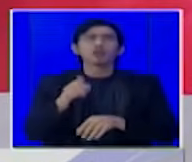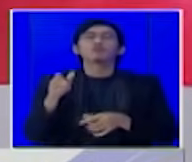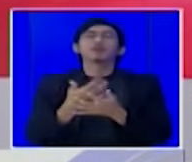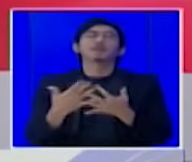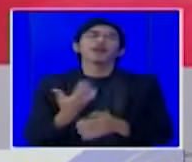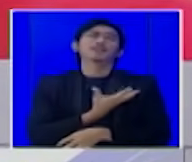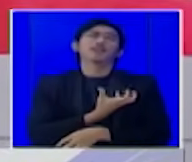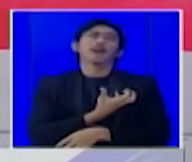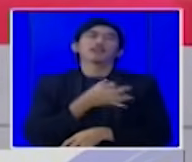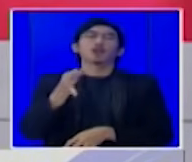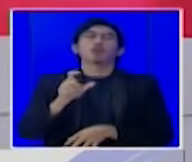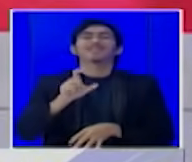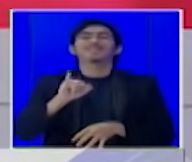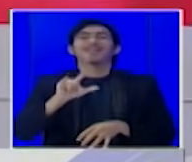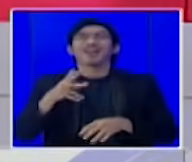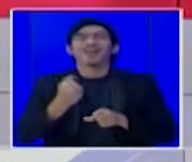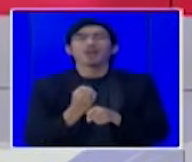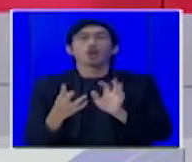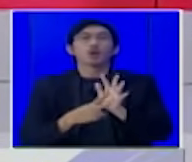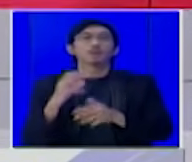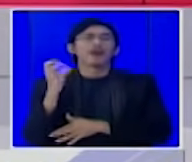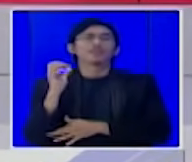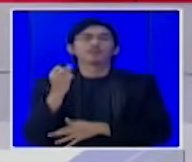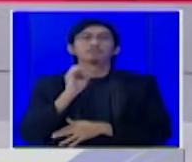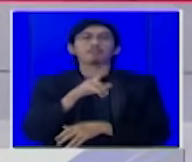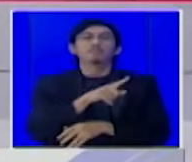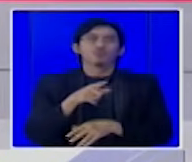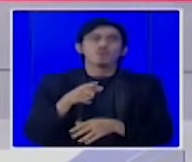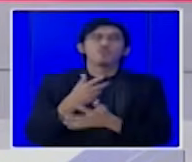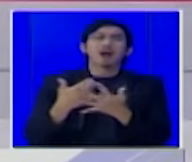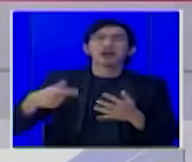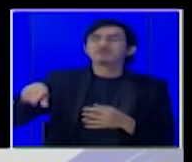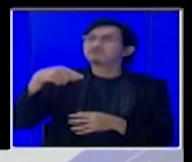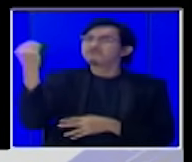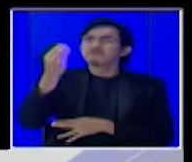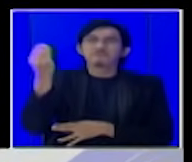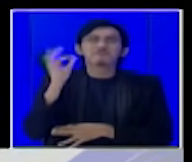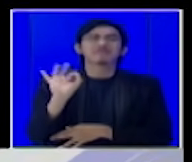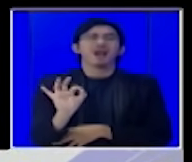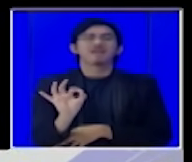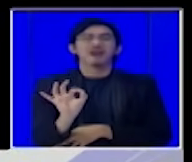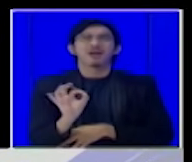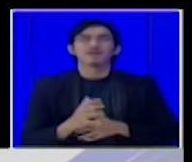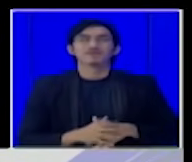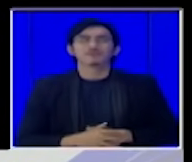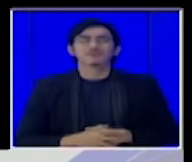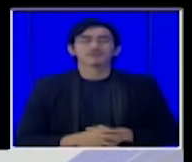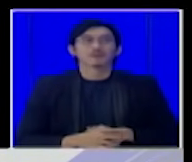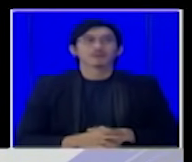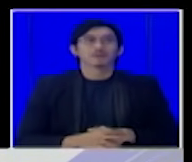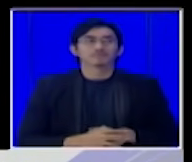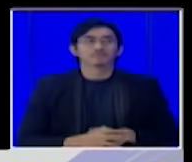Cilegon, Banten, karena dianggap melecehkan warga yang tidak bisa berlibur. Masyarakat Banten, jangan pada ke pantai ya,